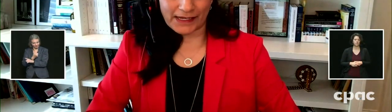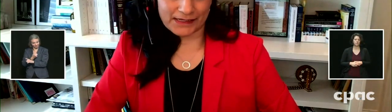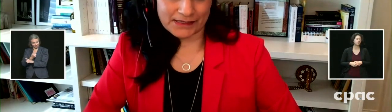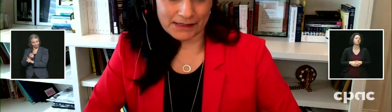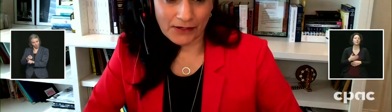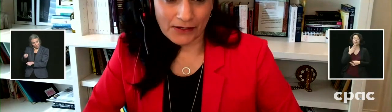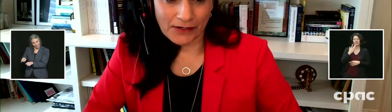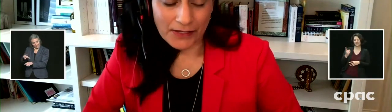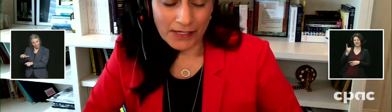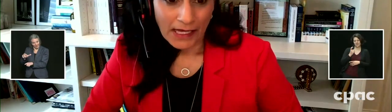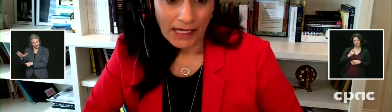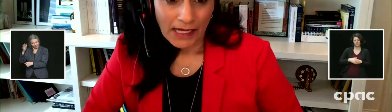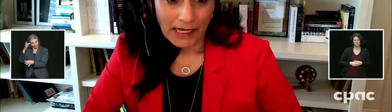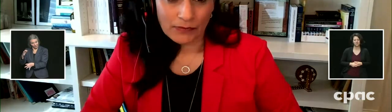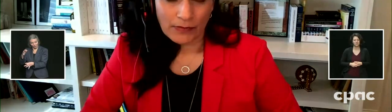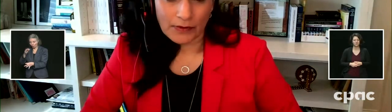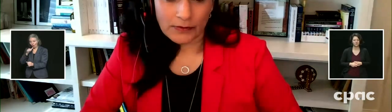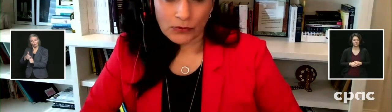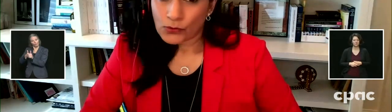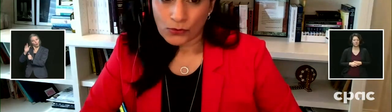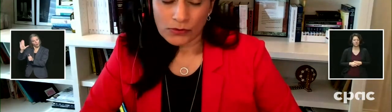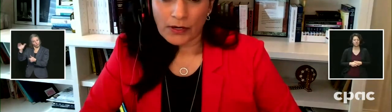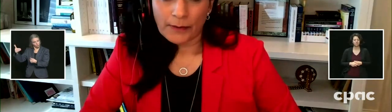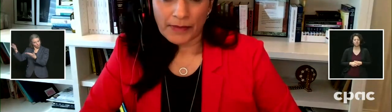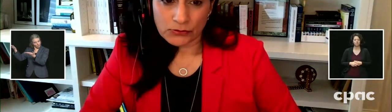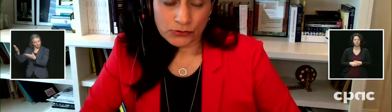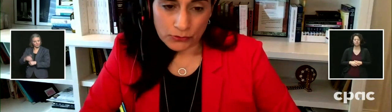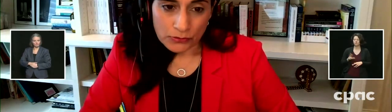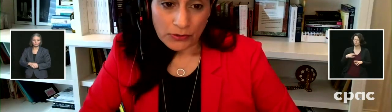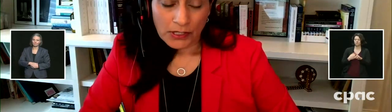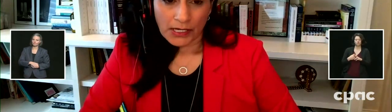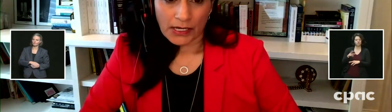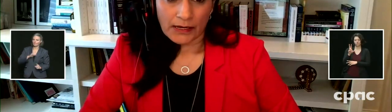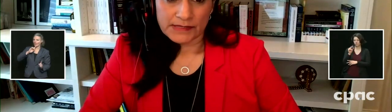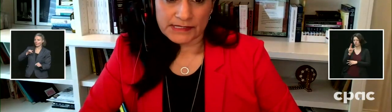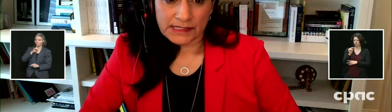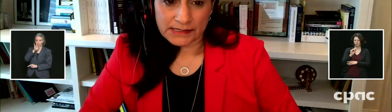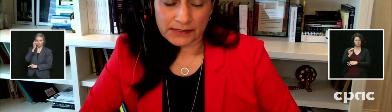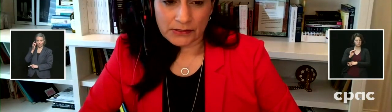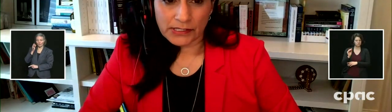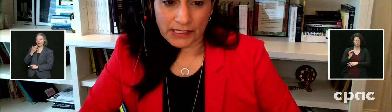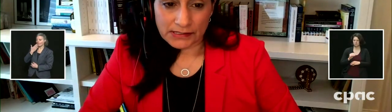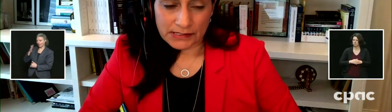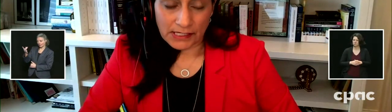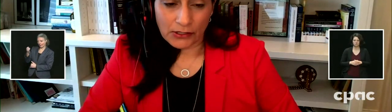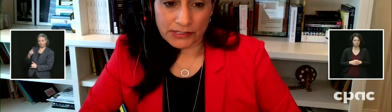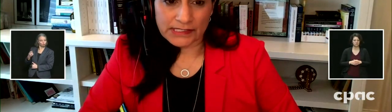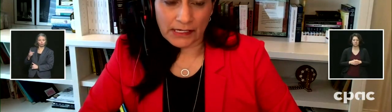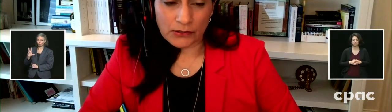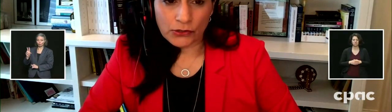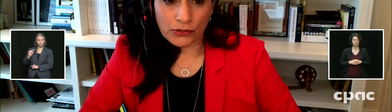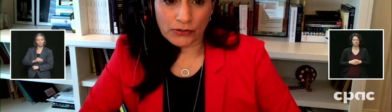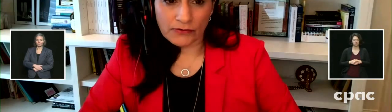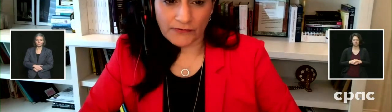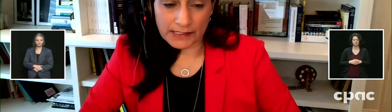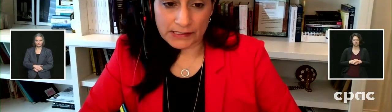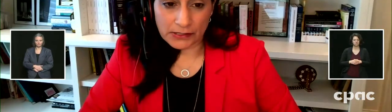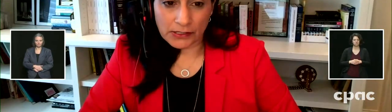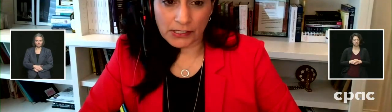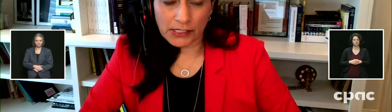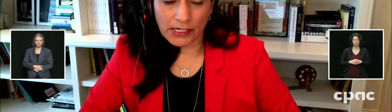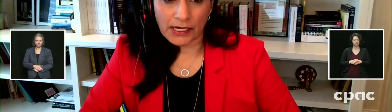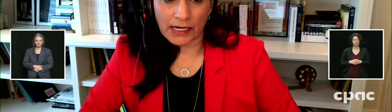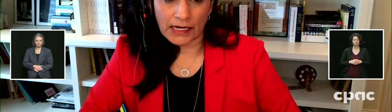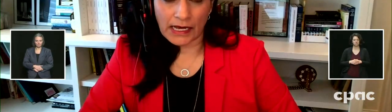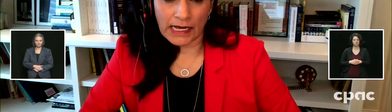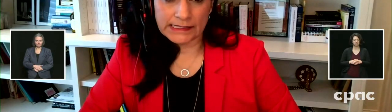Merci pour la question. Non, pas du tout. Ça, c'est un concern que